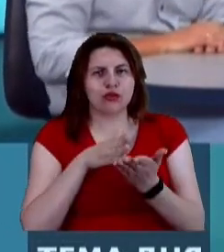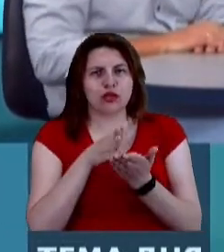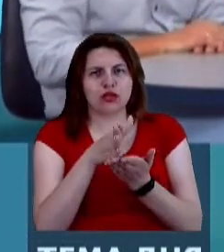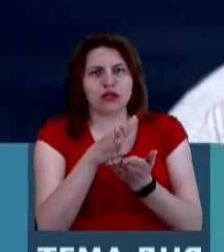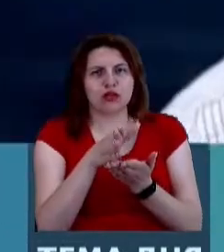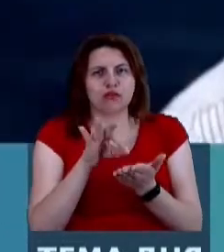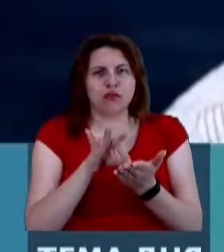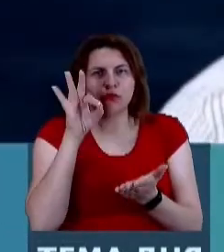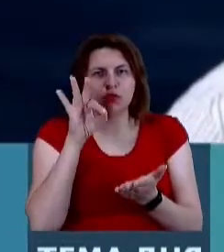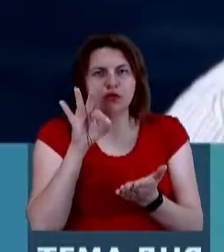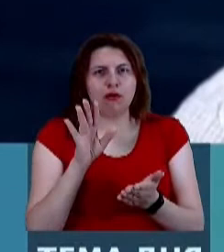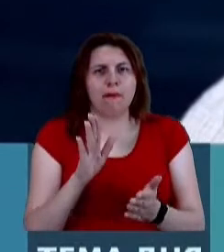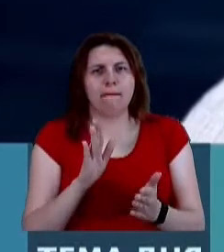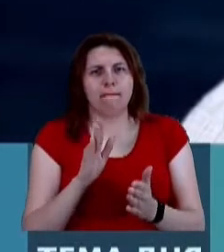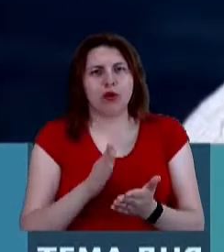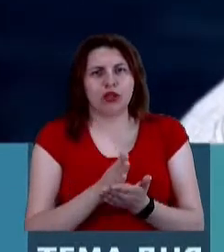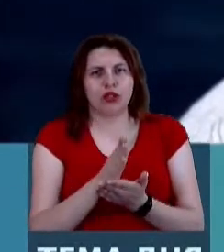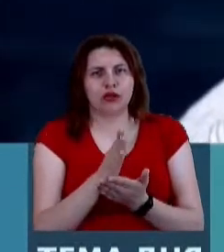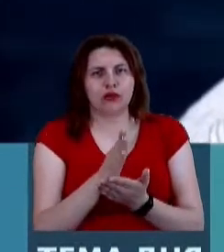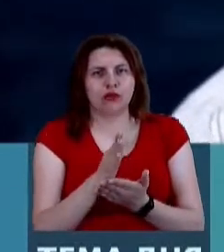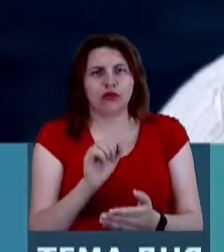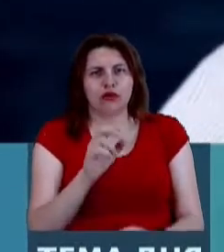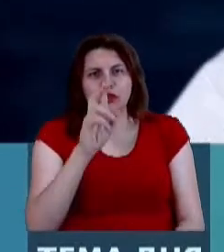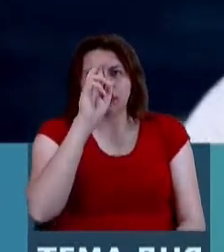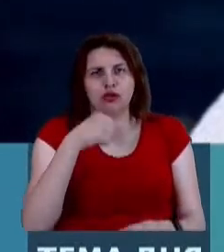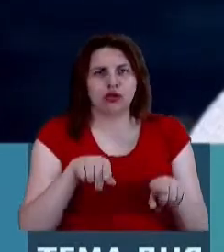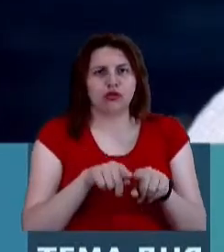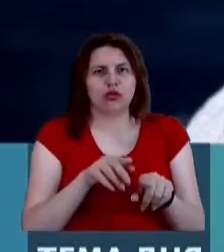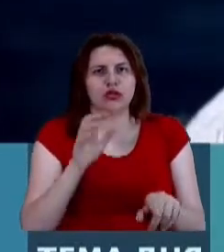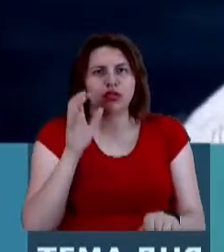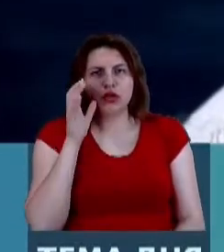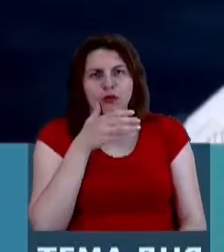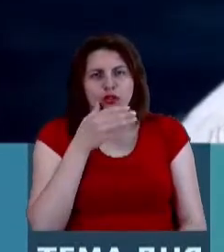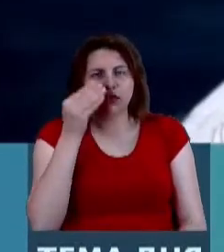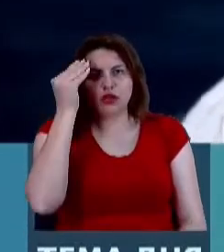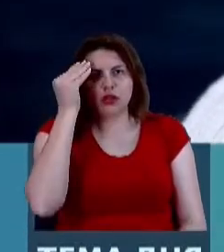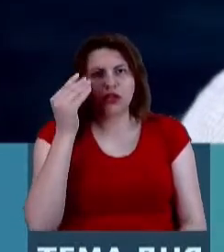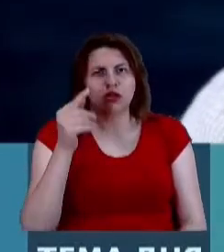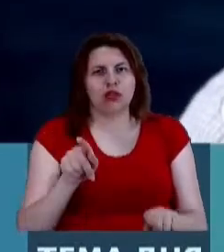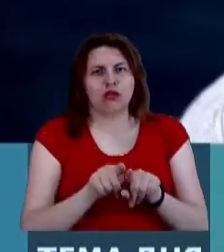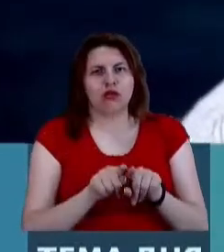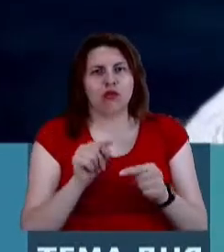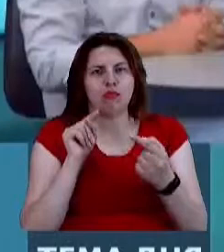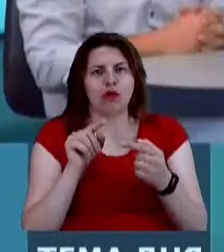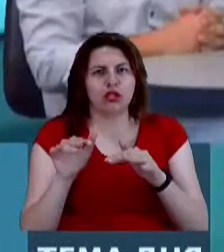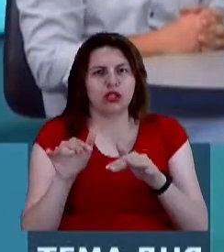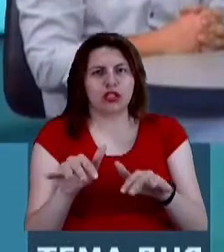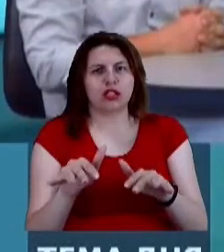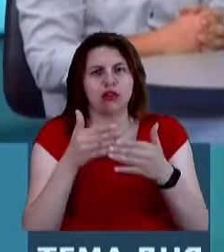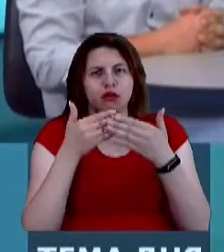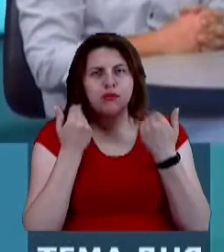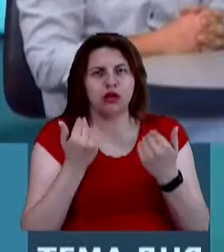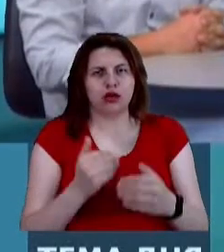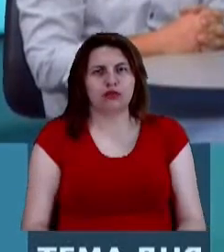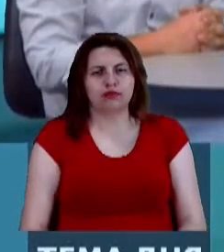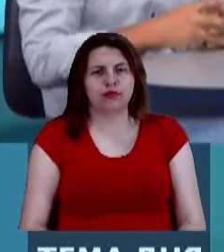держави якоїсь такої серйозної тенденції для цієї протидії немає. В «Укрінформі»